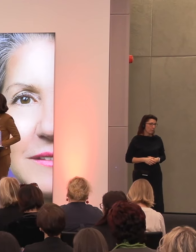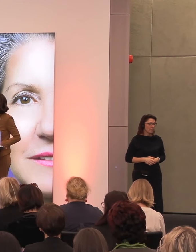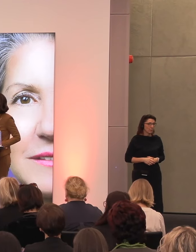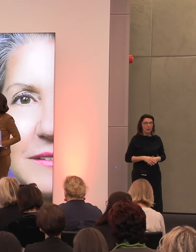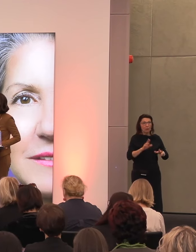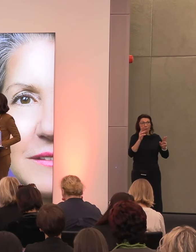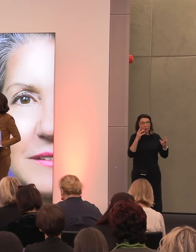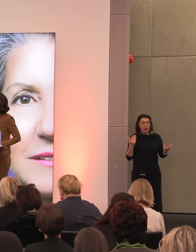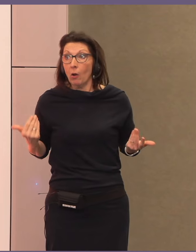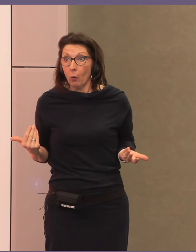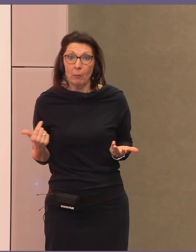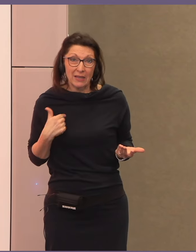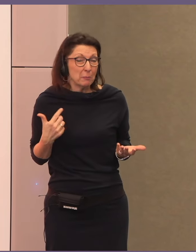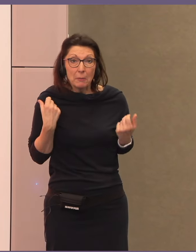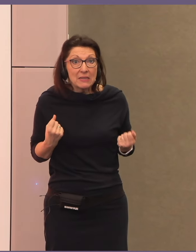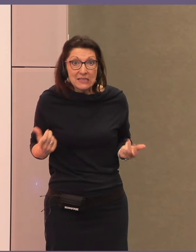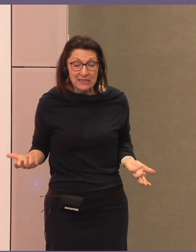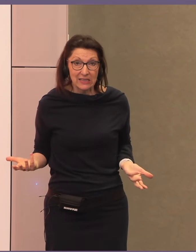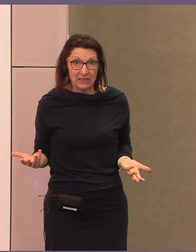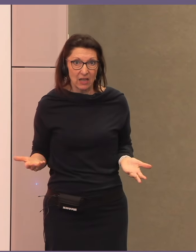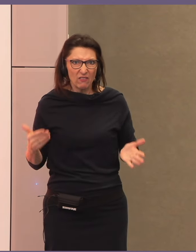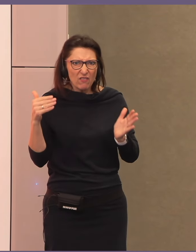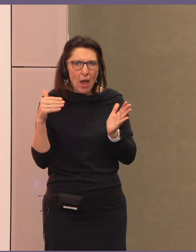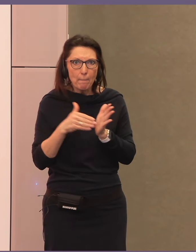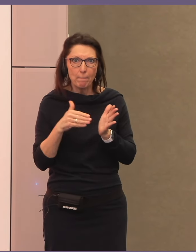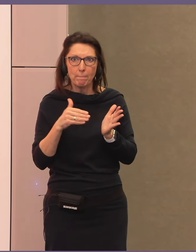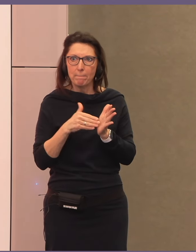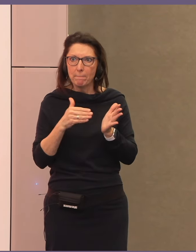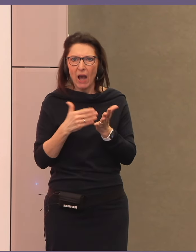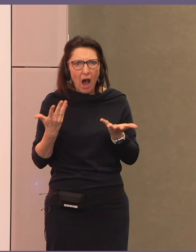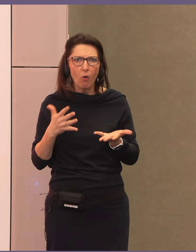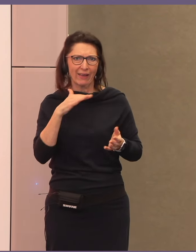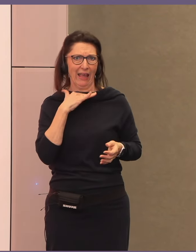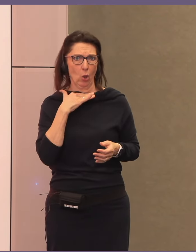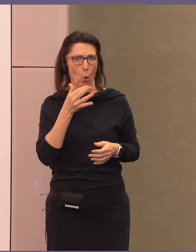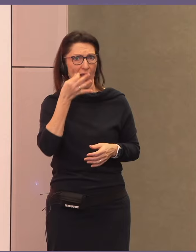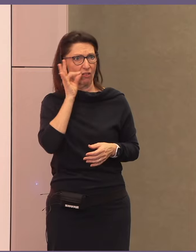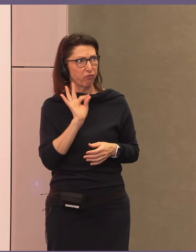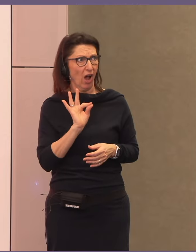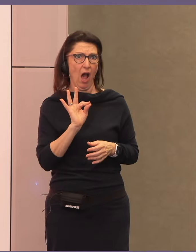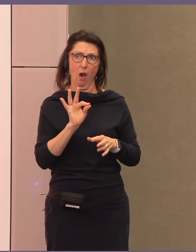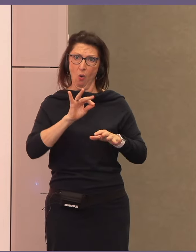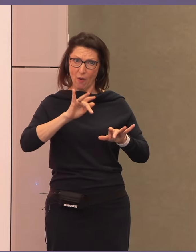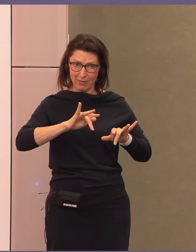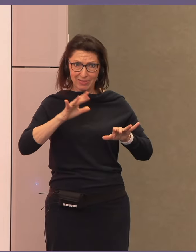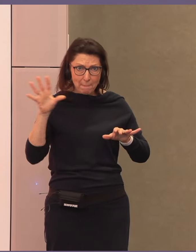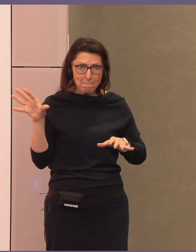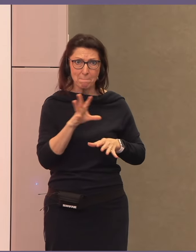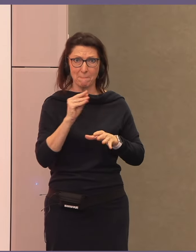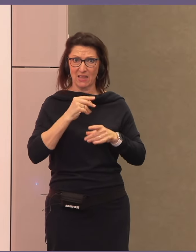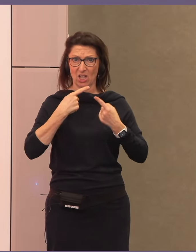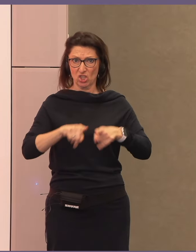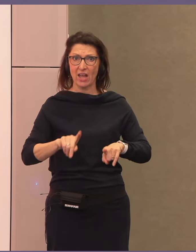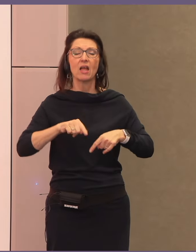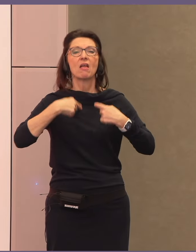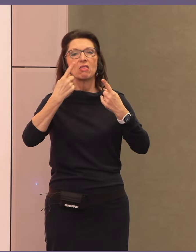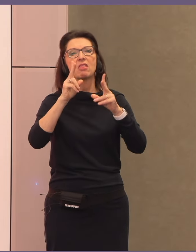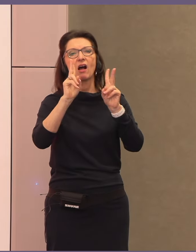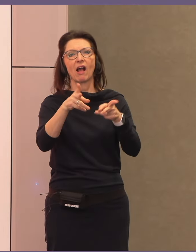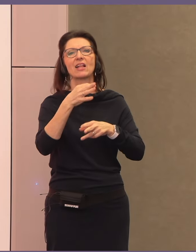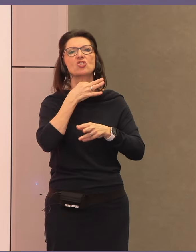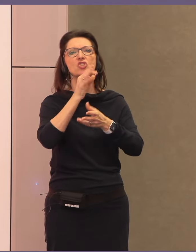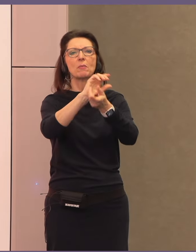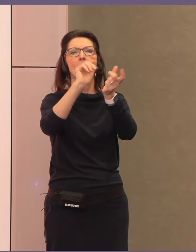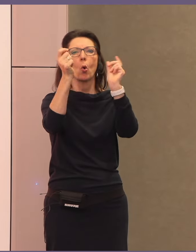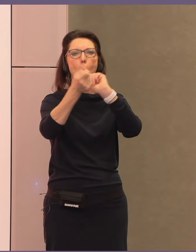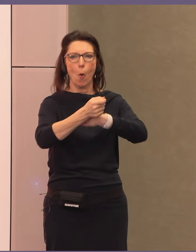Weil ich eben davon überzeugt bin, es braucht die kritische Masse, damit man eine Stimmung verändert. Da kann zwar eine sich hinstellen